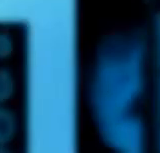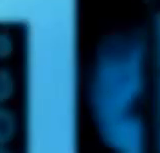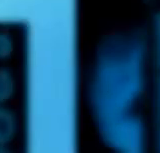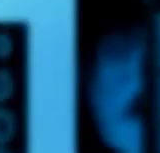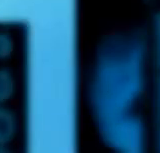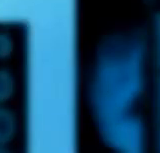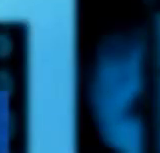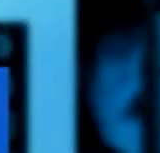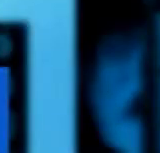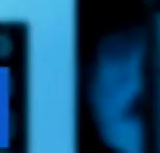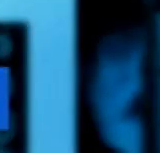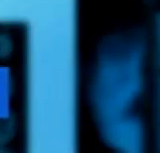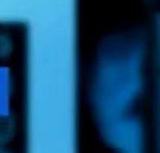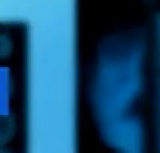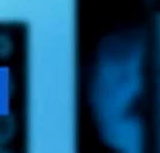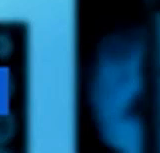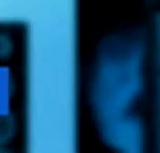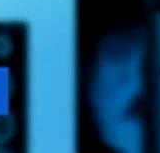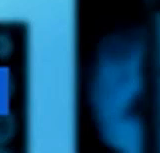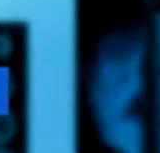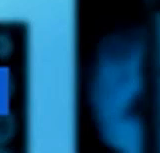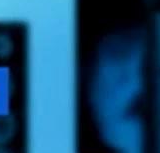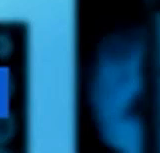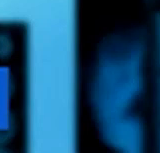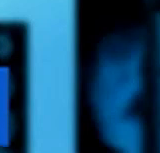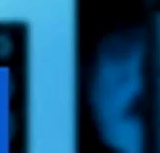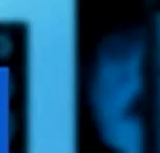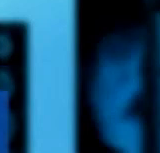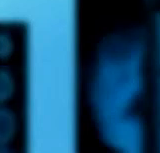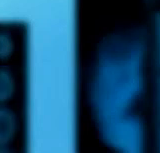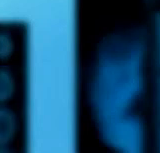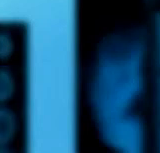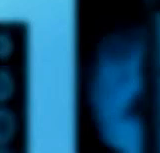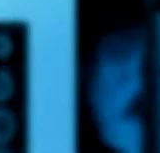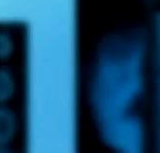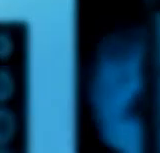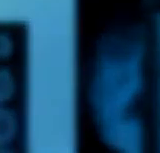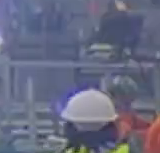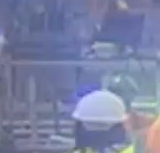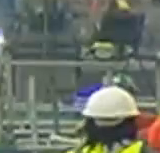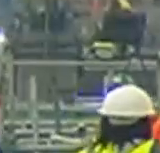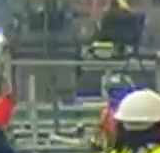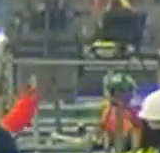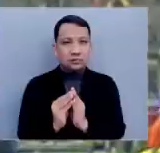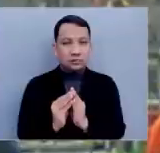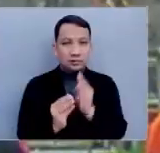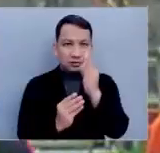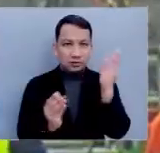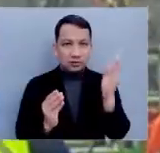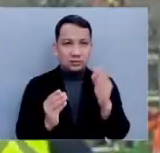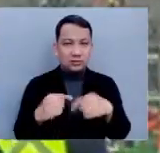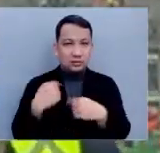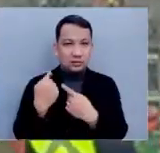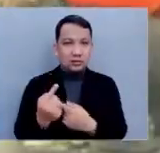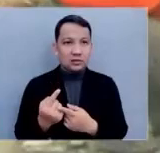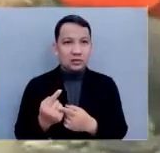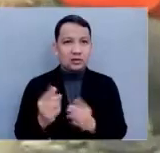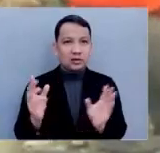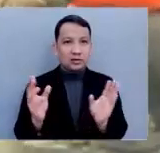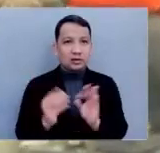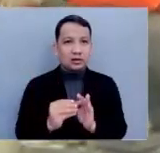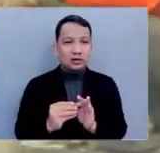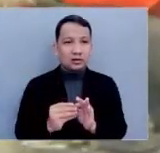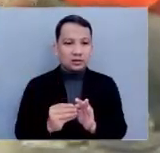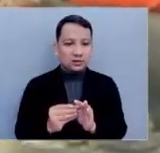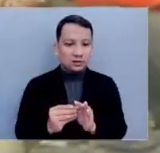Kulang sa tulog at nanghihina, energy drink ang katapat niyan para sa ilan. Karaniwang katuwang ng mga sobrang busy sa pag-aaral o sa trabaho,